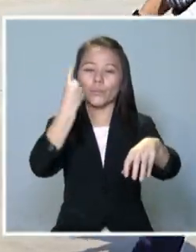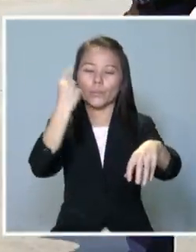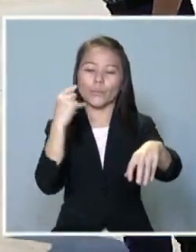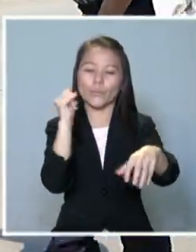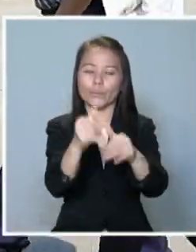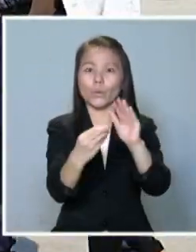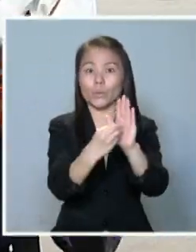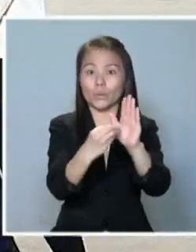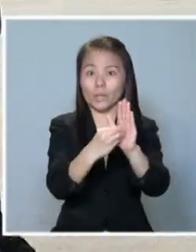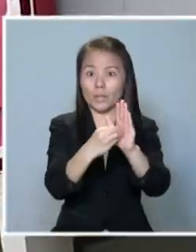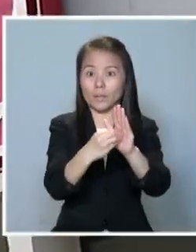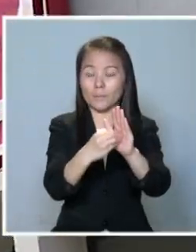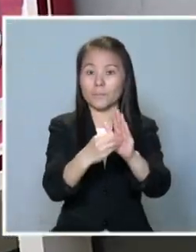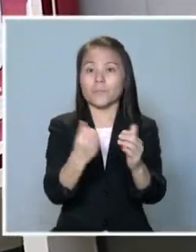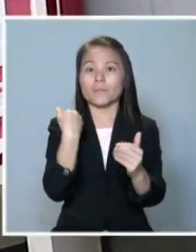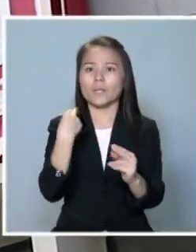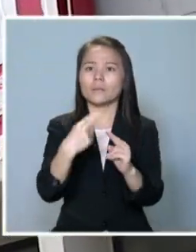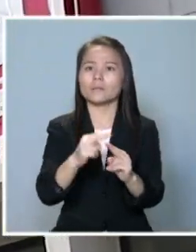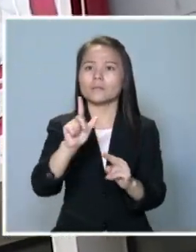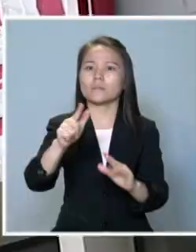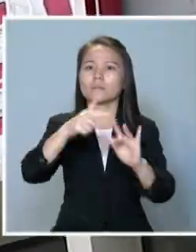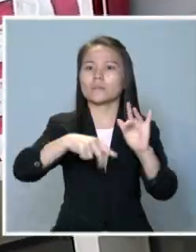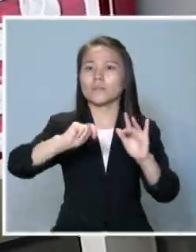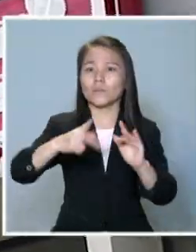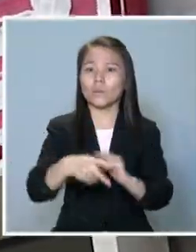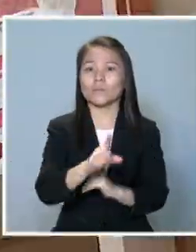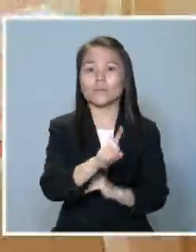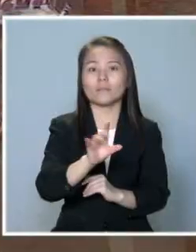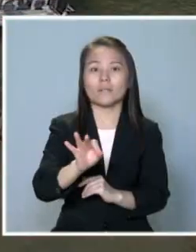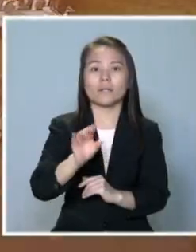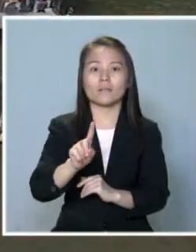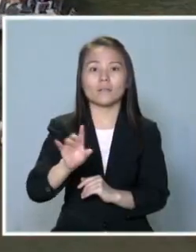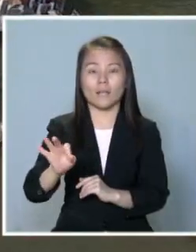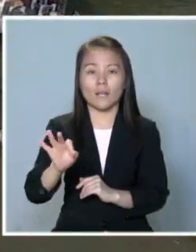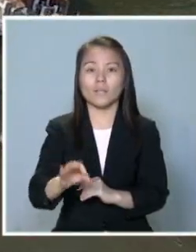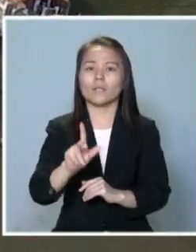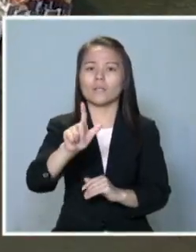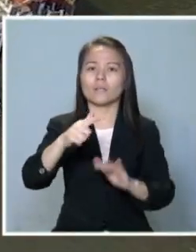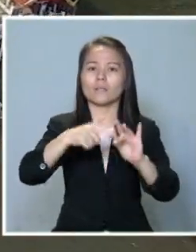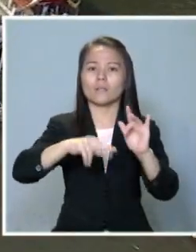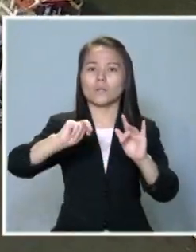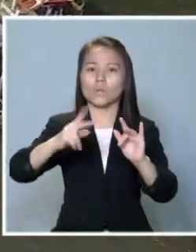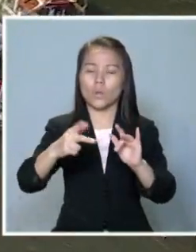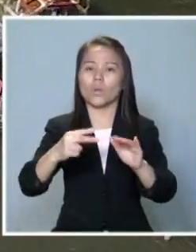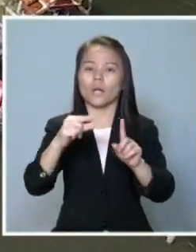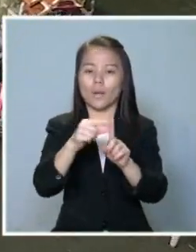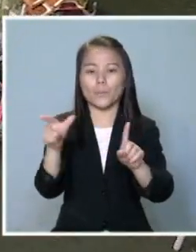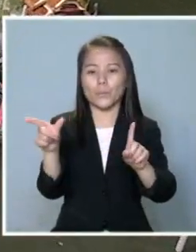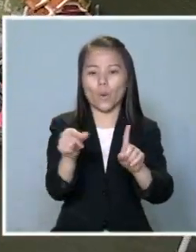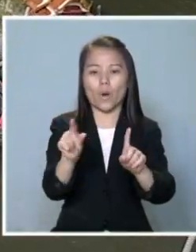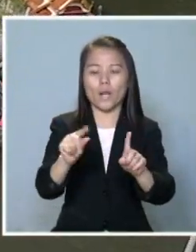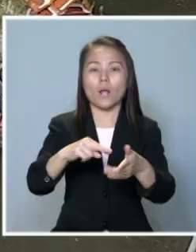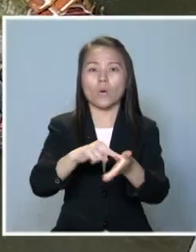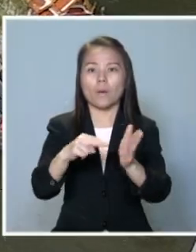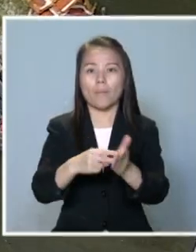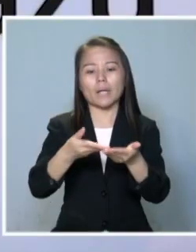ลางกรุงเทพมหานครหรือล้ง1919ล้งย่อมาจากฮวยจุงล้งหรือว่าหมายถึงท่า